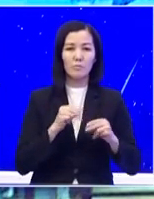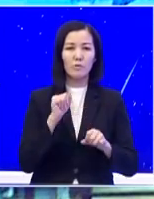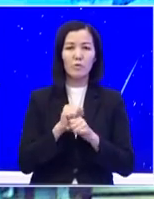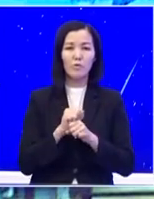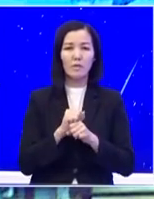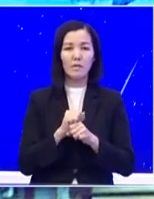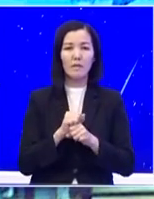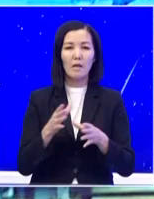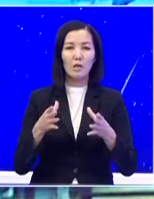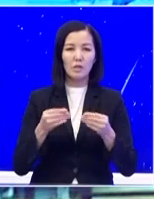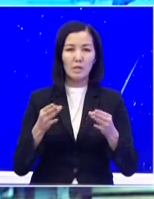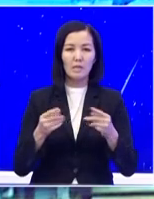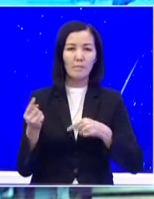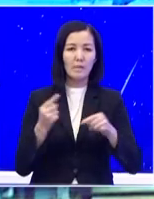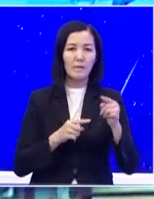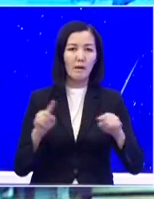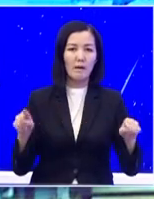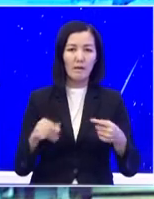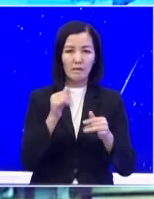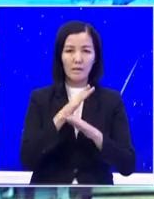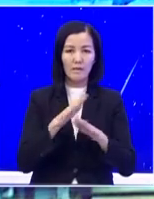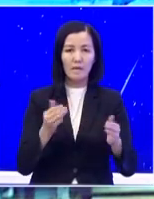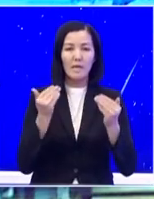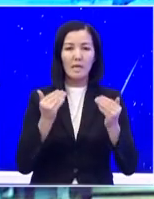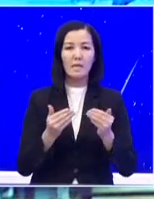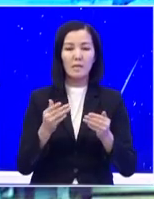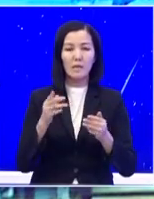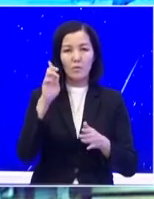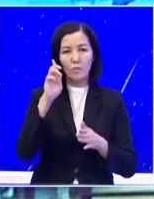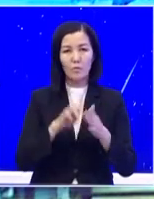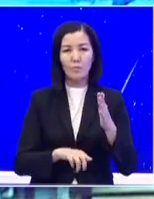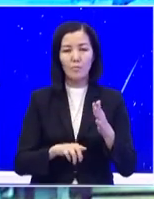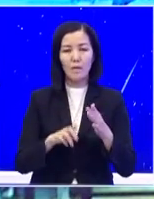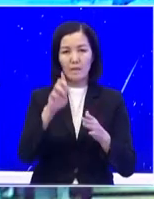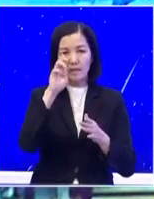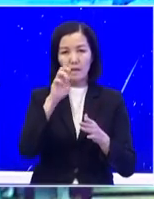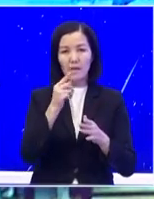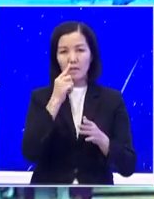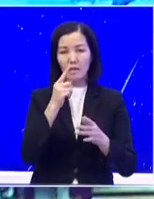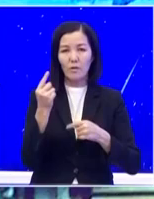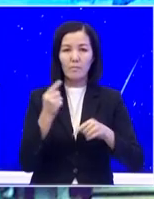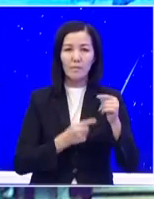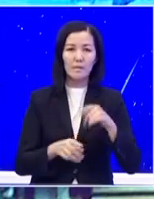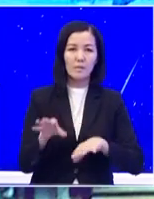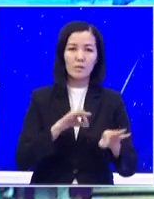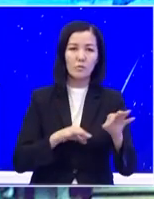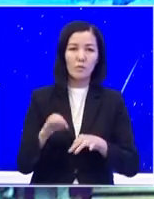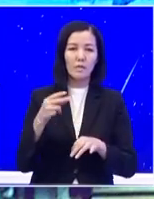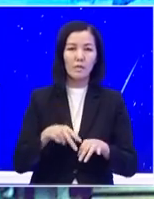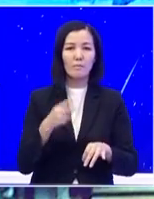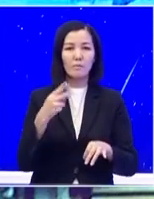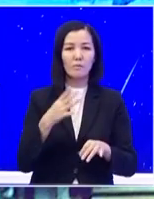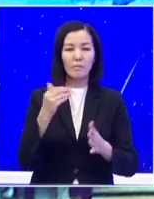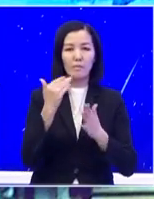Режим жеңілдетілсе де бизнестері қалпына келер емес. Ендігі үміттері үкіметте. Таяуда бизнестің жол картасы